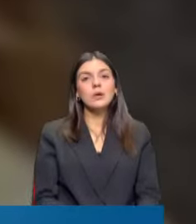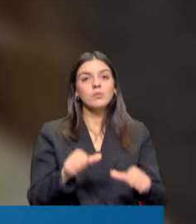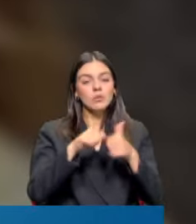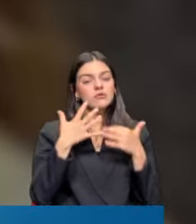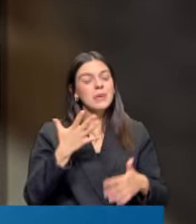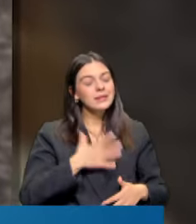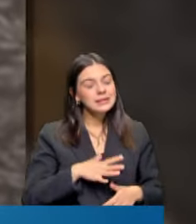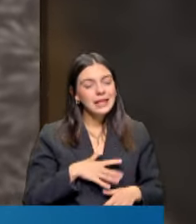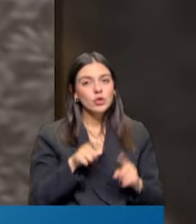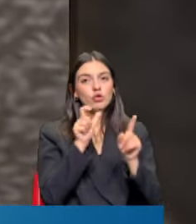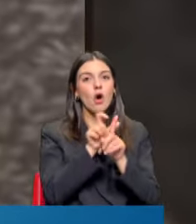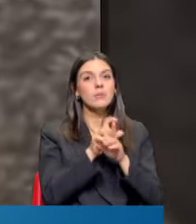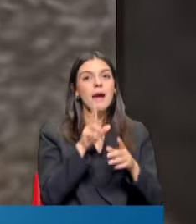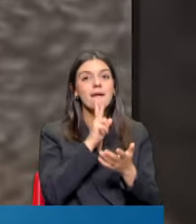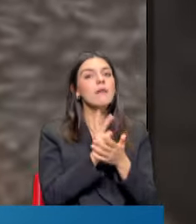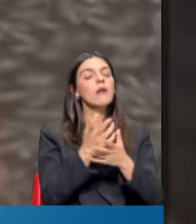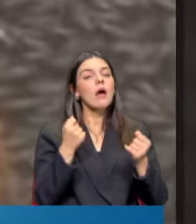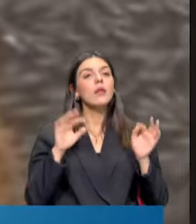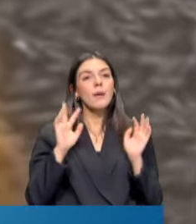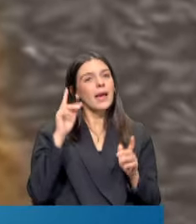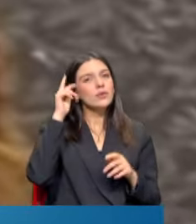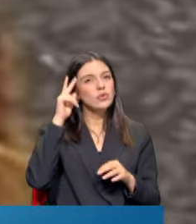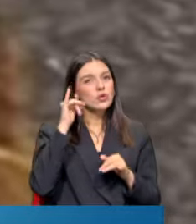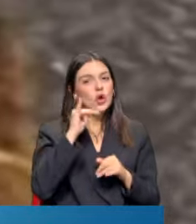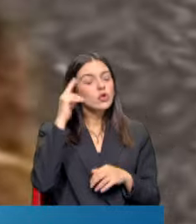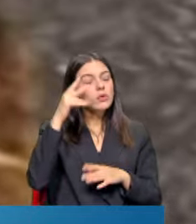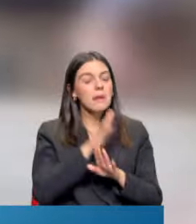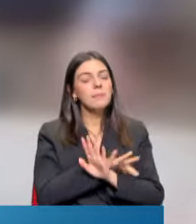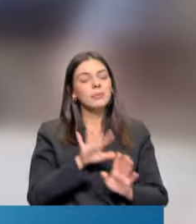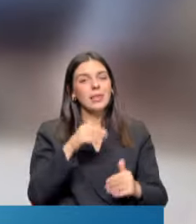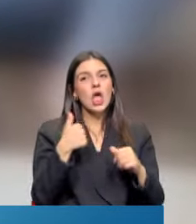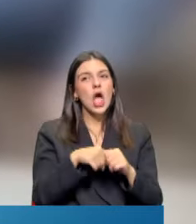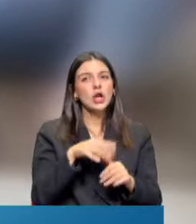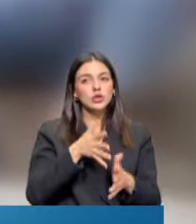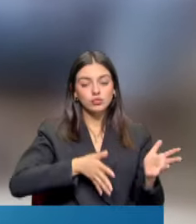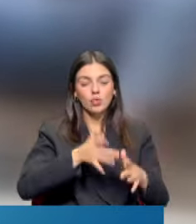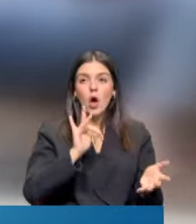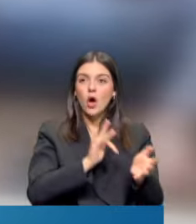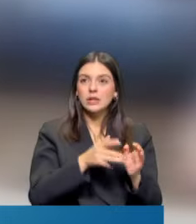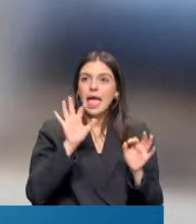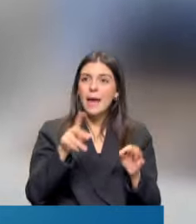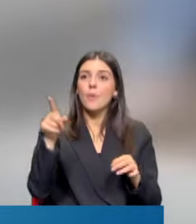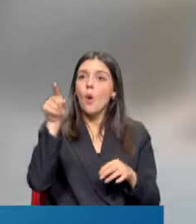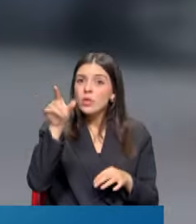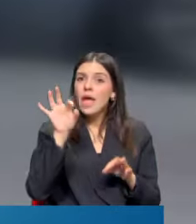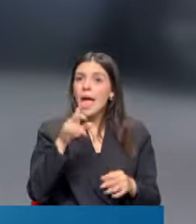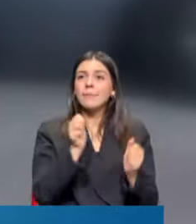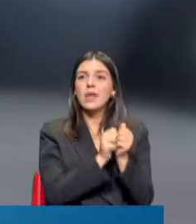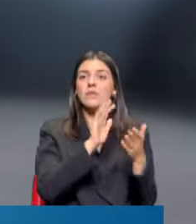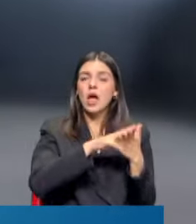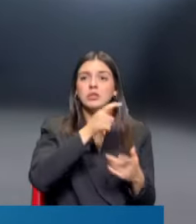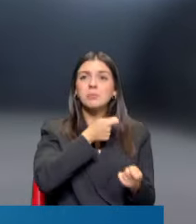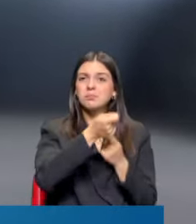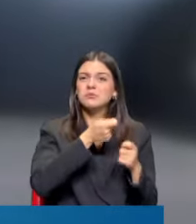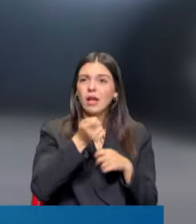Boşanmak istedi, koruma kararı da aldırdı ama kabus bitmedi. Eşi sokak ortasında hem ona hem de yanındaki arkadaşına bıçakla